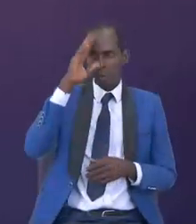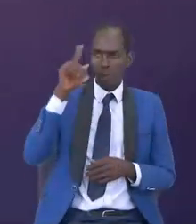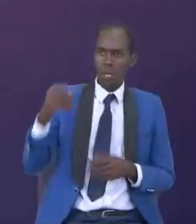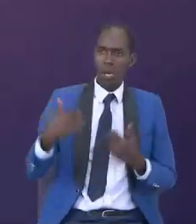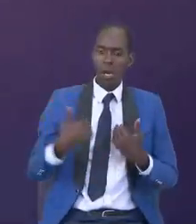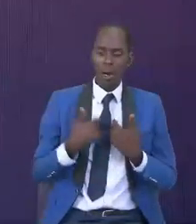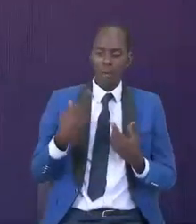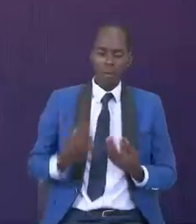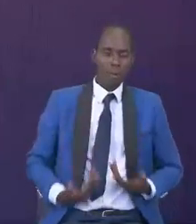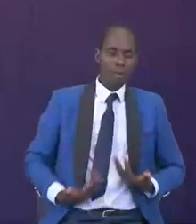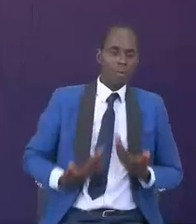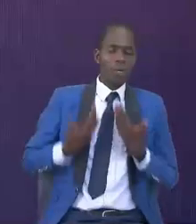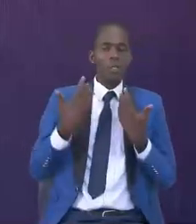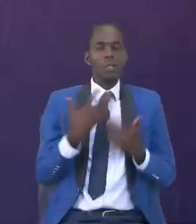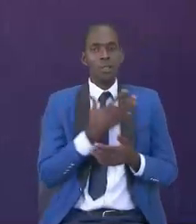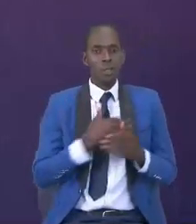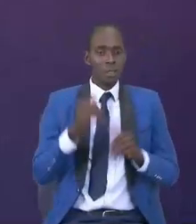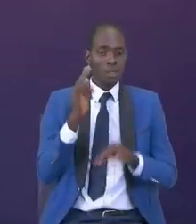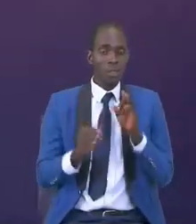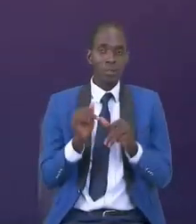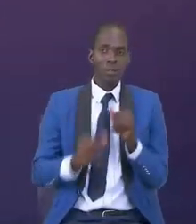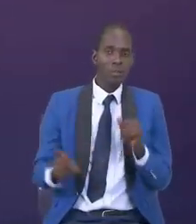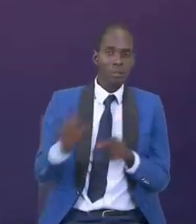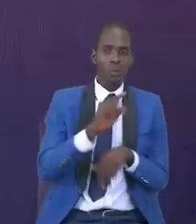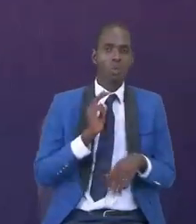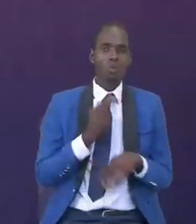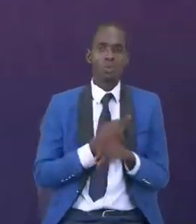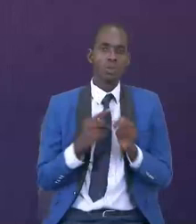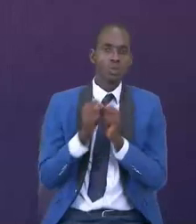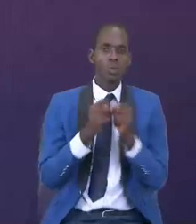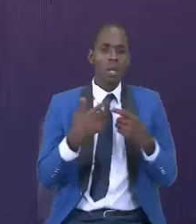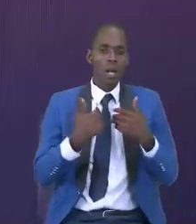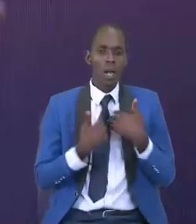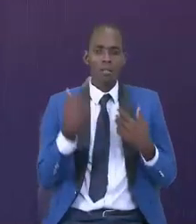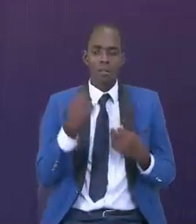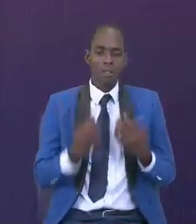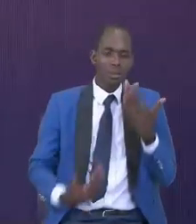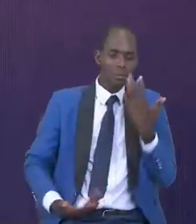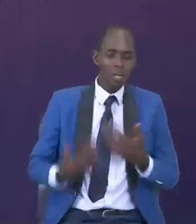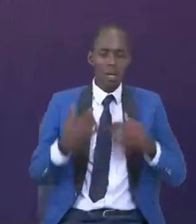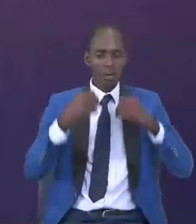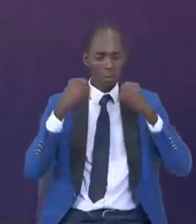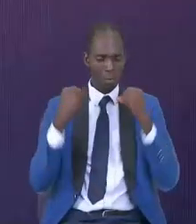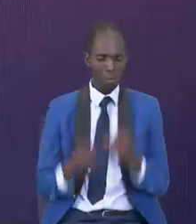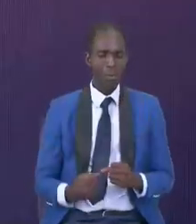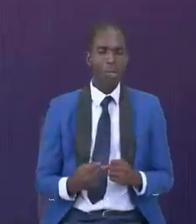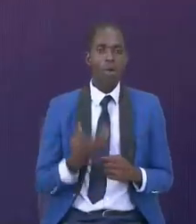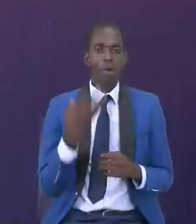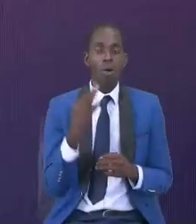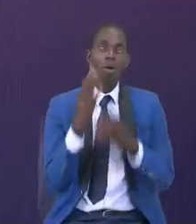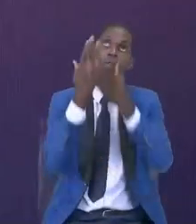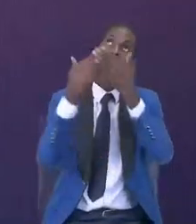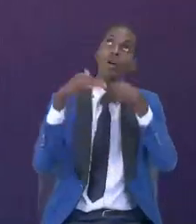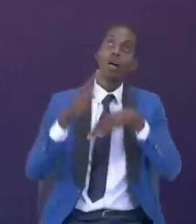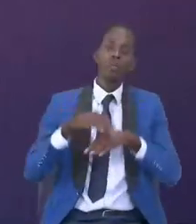si tu as la passion que nous avons, si nous tous ensemble, nous avons le feu, la passion